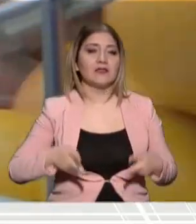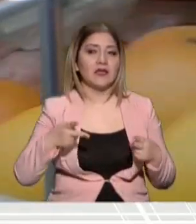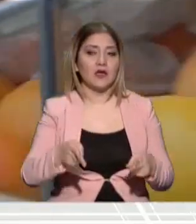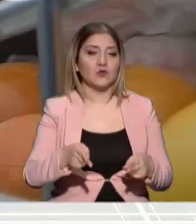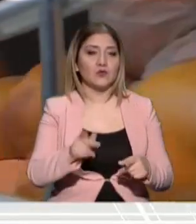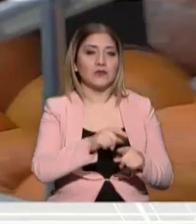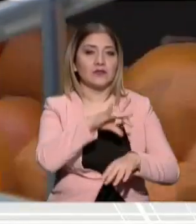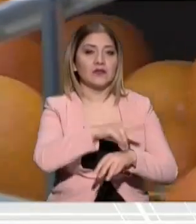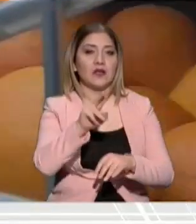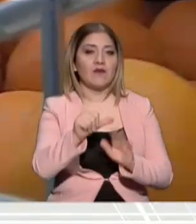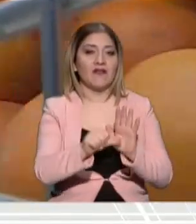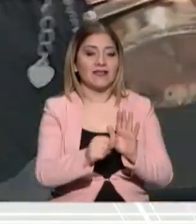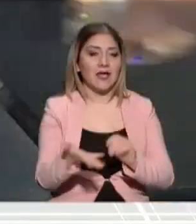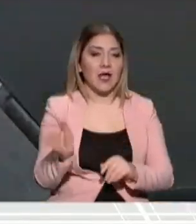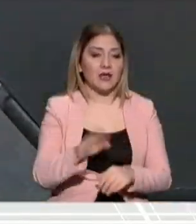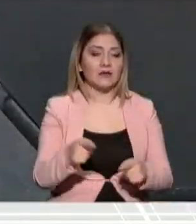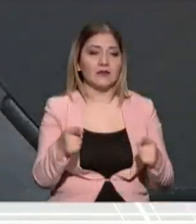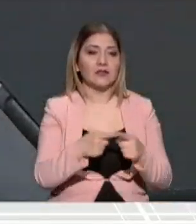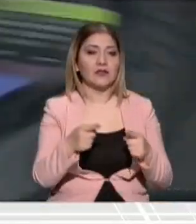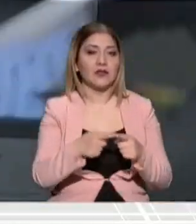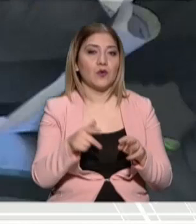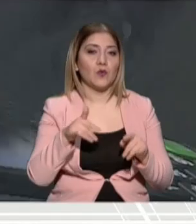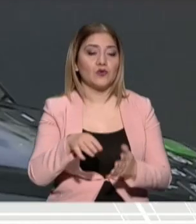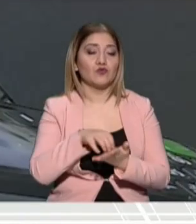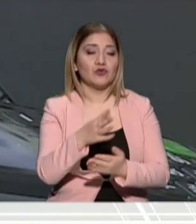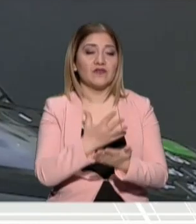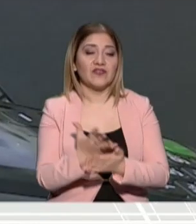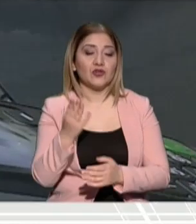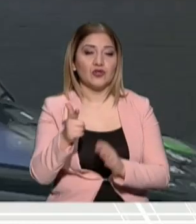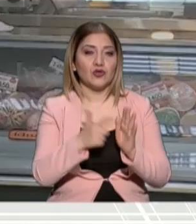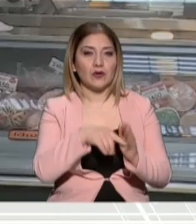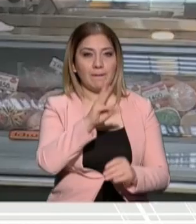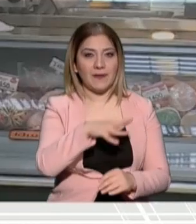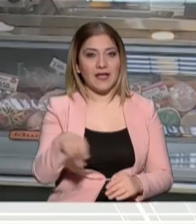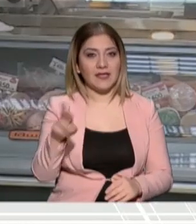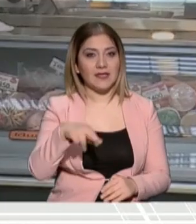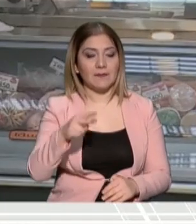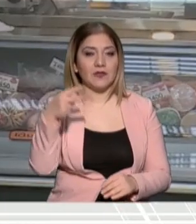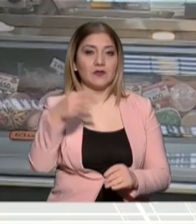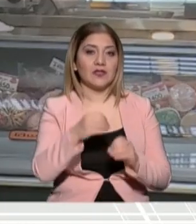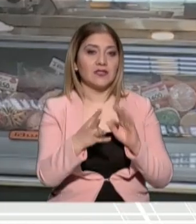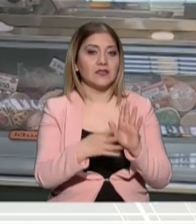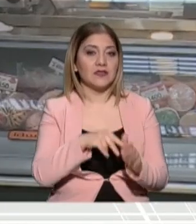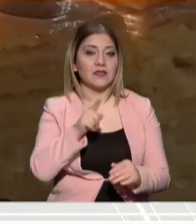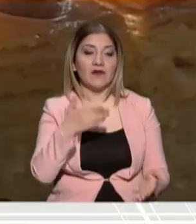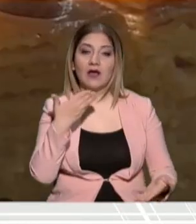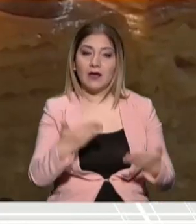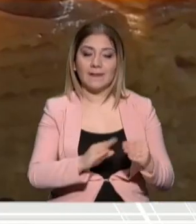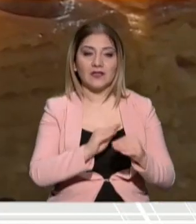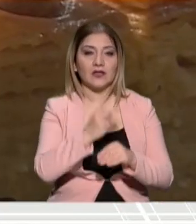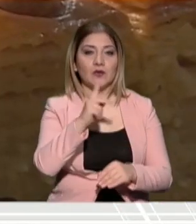հանցագործության հատկանիշներ։ Քրեական գործերով անցած տարի բյուջեը վերականգնվել մոտ 7 միլիարդ դրամ, 2019-ի համեմատ